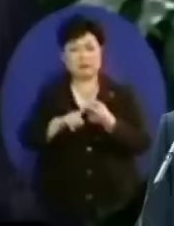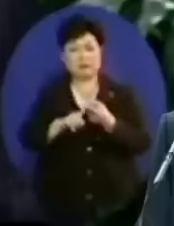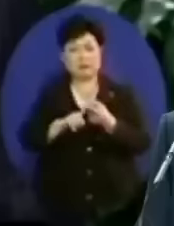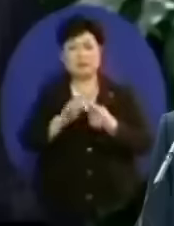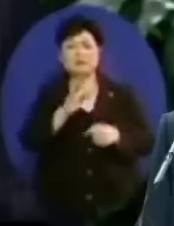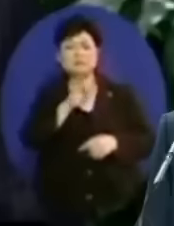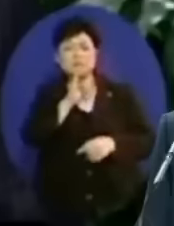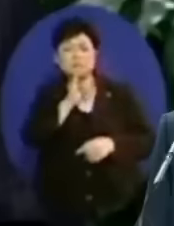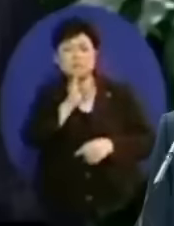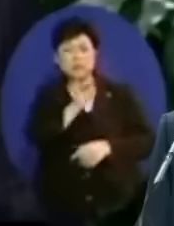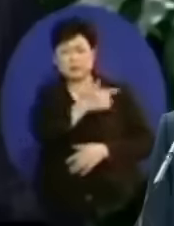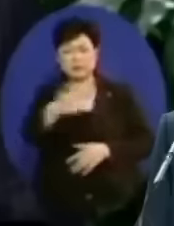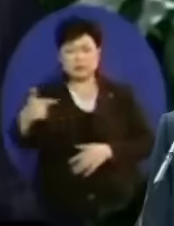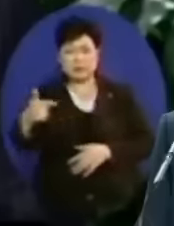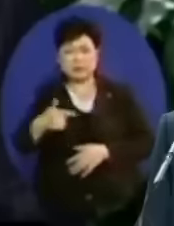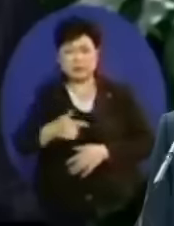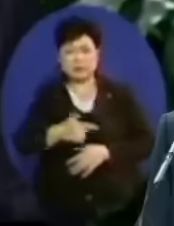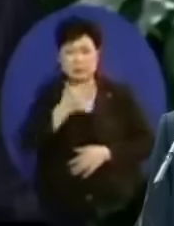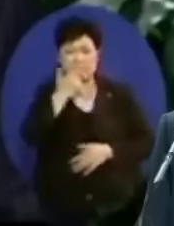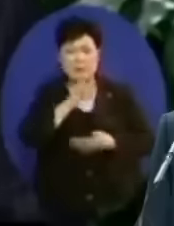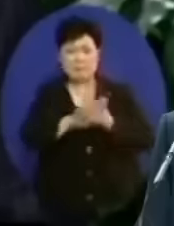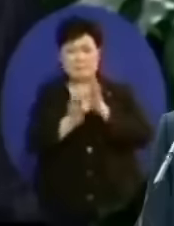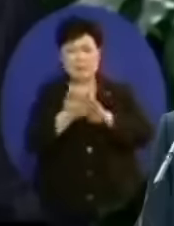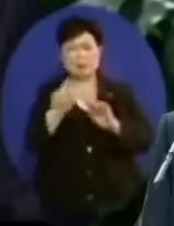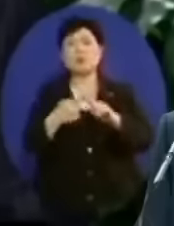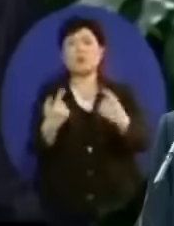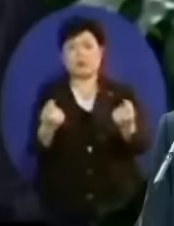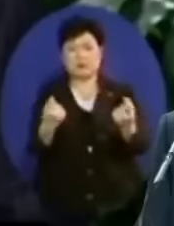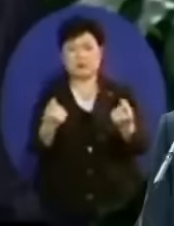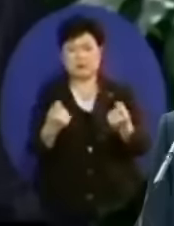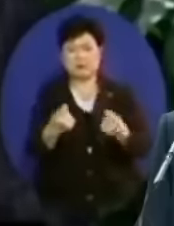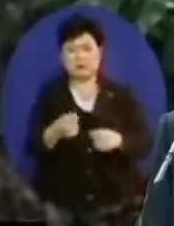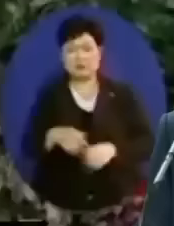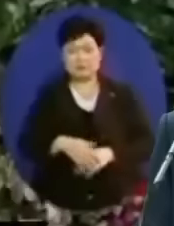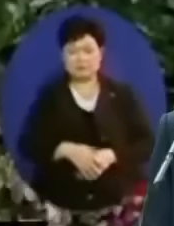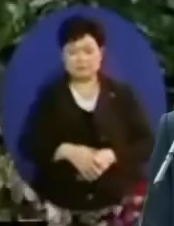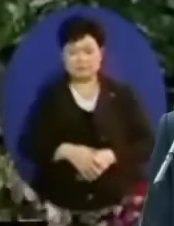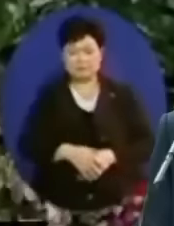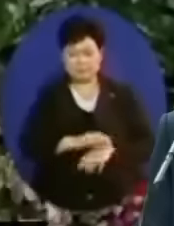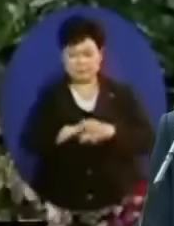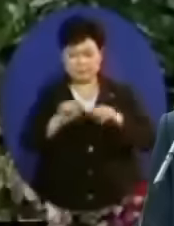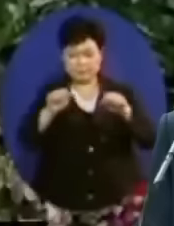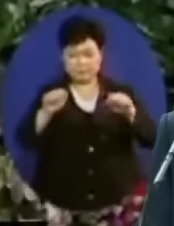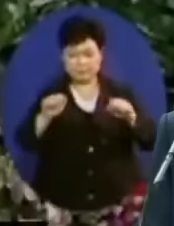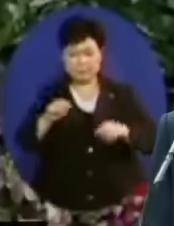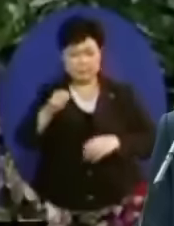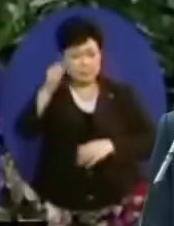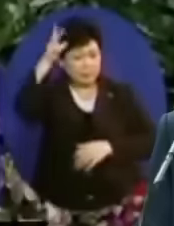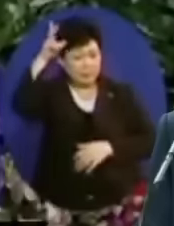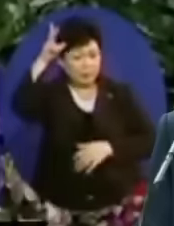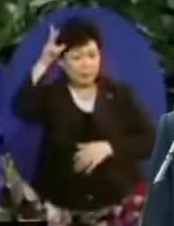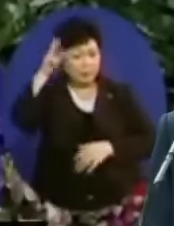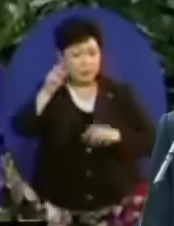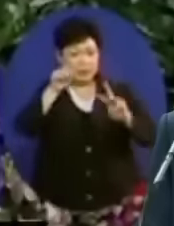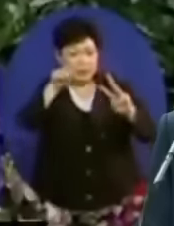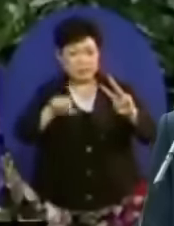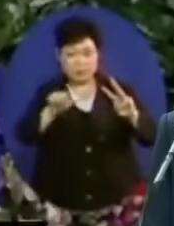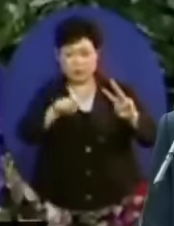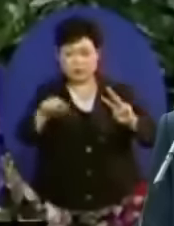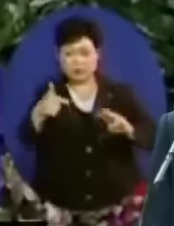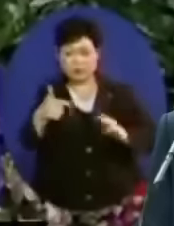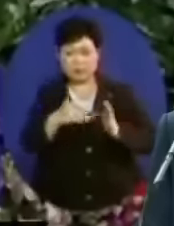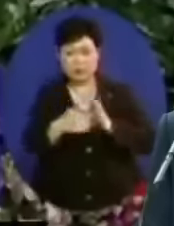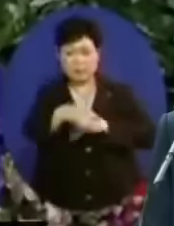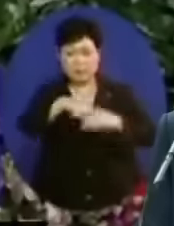대단히 유치한 신앙인 것입니다. 잠언 3장 5절로 6절에 너희는 마음을 다하여